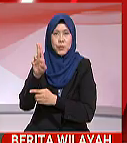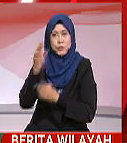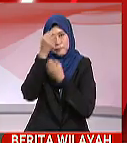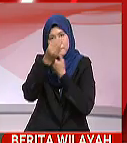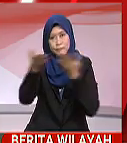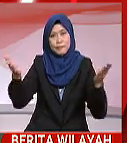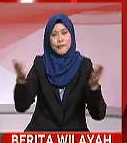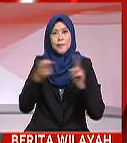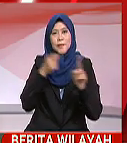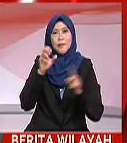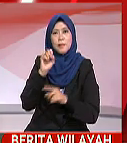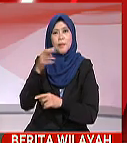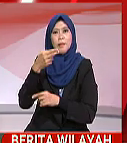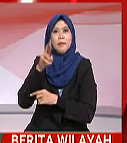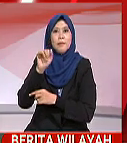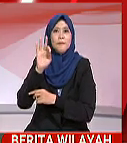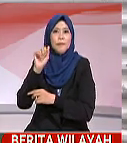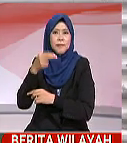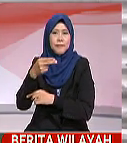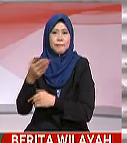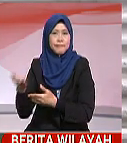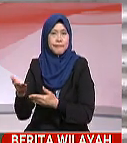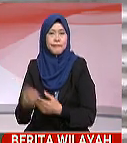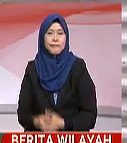wartawan Sarifah Munazra Sarif.